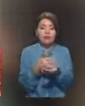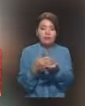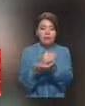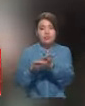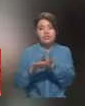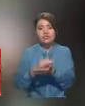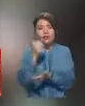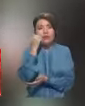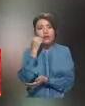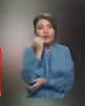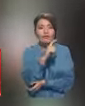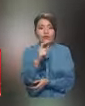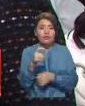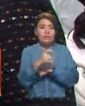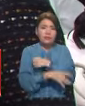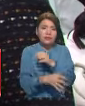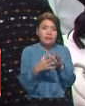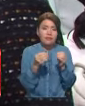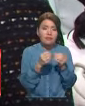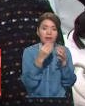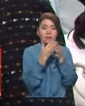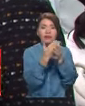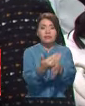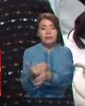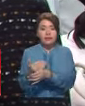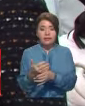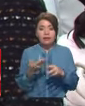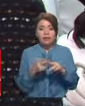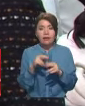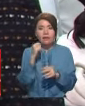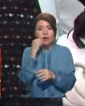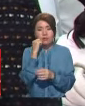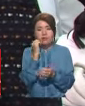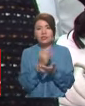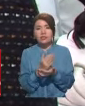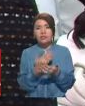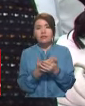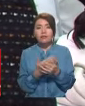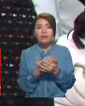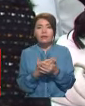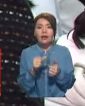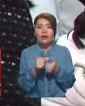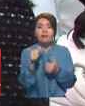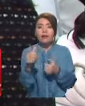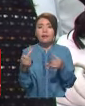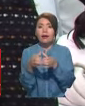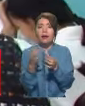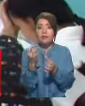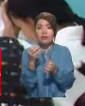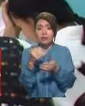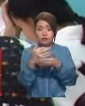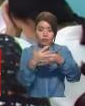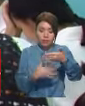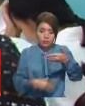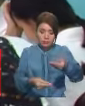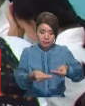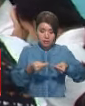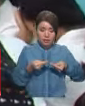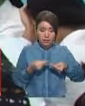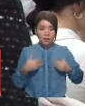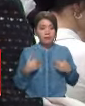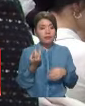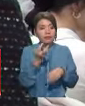пожилым людям и малоимущим семьям. У нас есть бабушки, которые нам вот именно партия «Аманат» списки давали, то их поехали